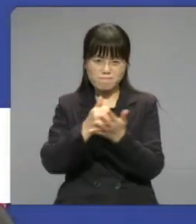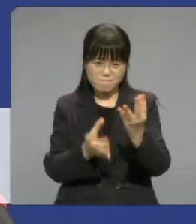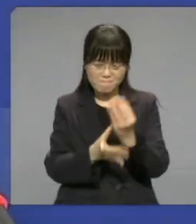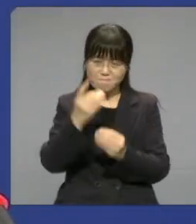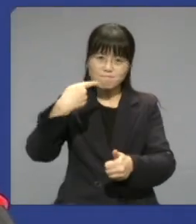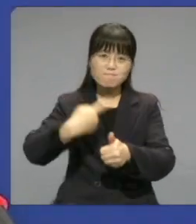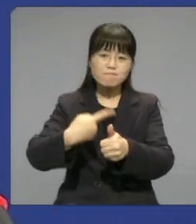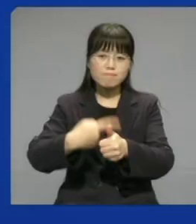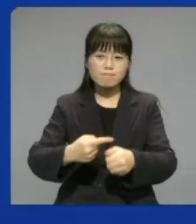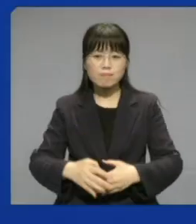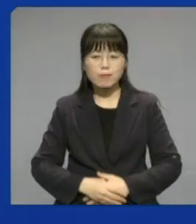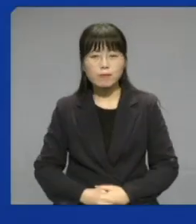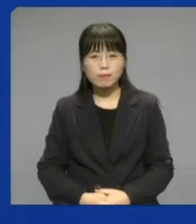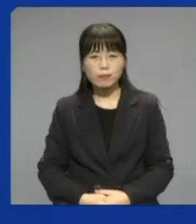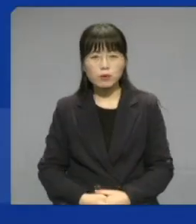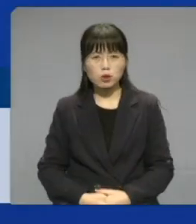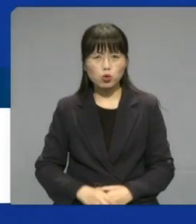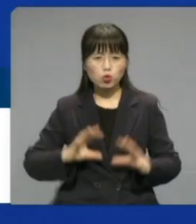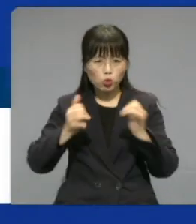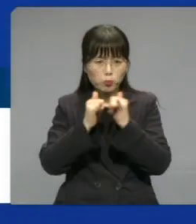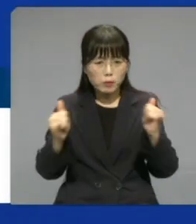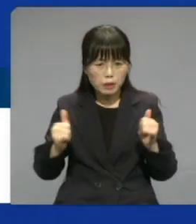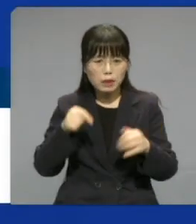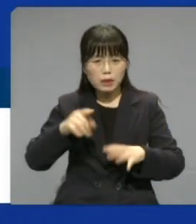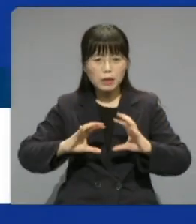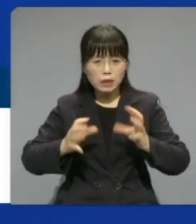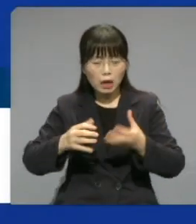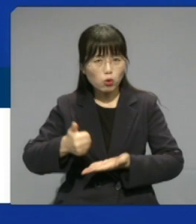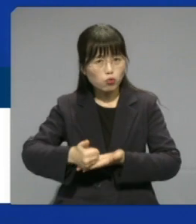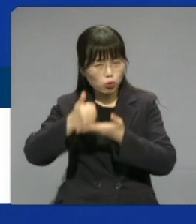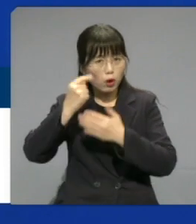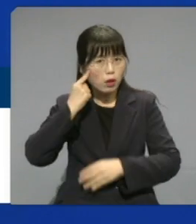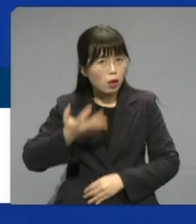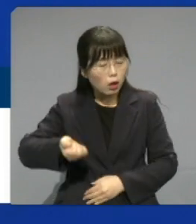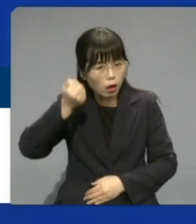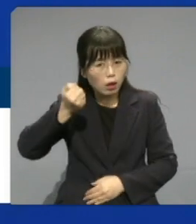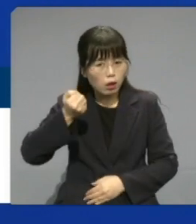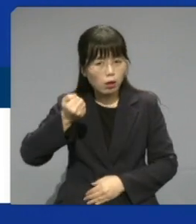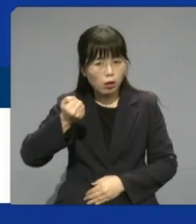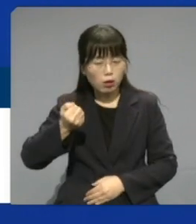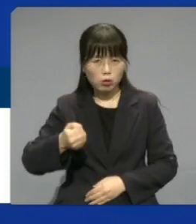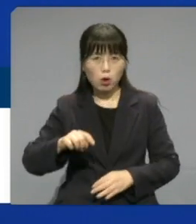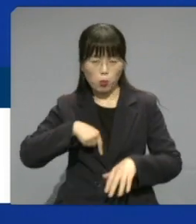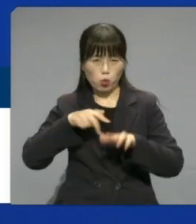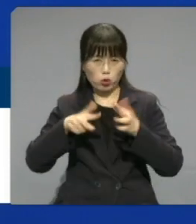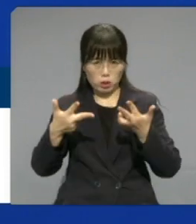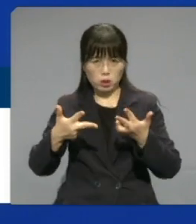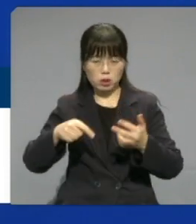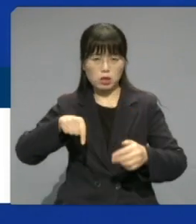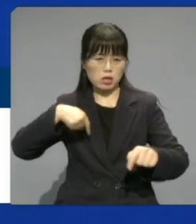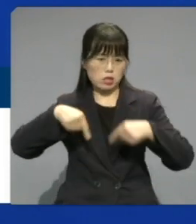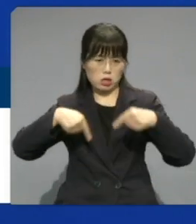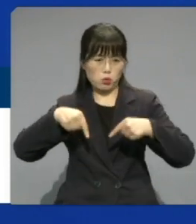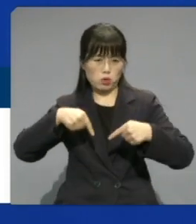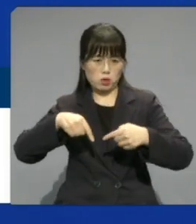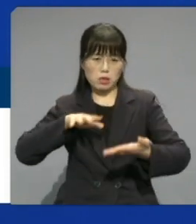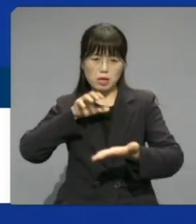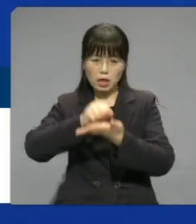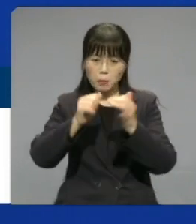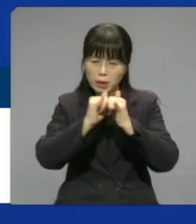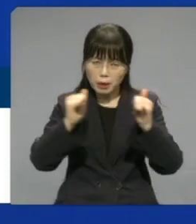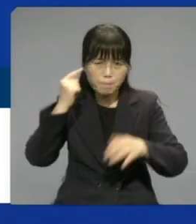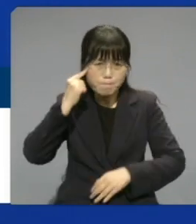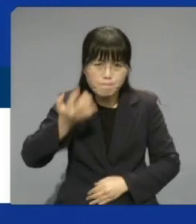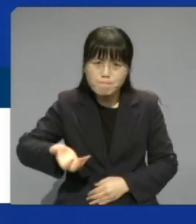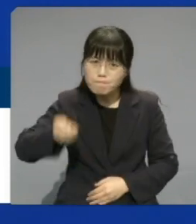싸잡아 비난했습니다. 과연 국민을 이 나라의 주인으로 생각하는 것인지 본인들의 지위를